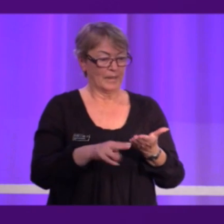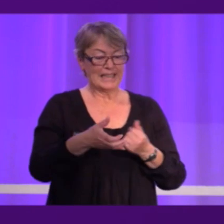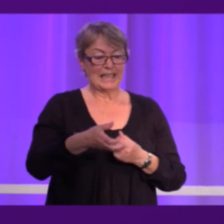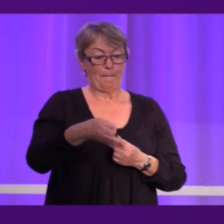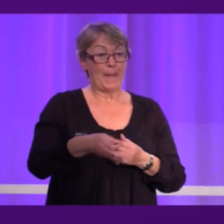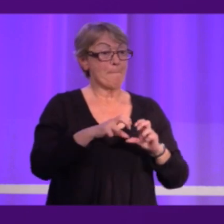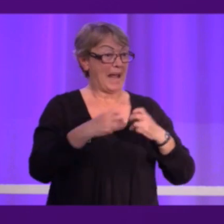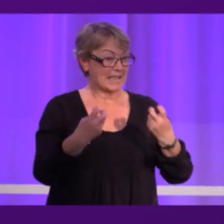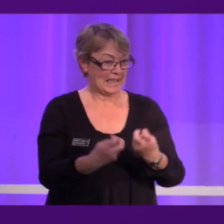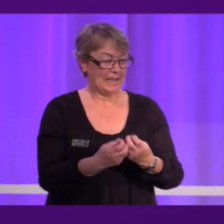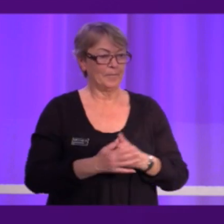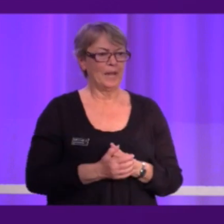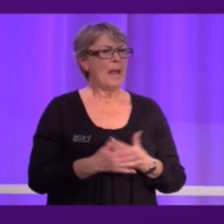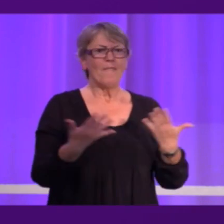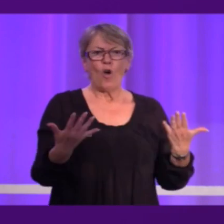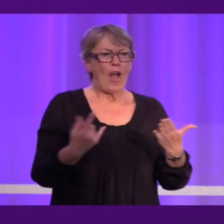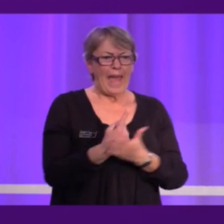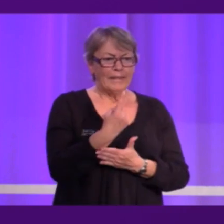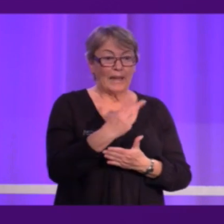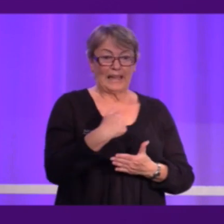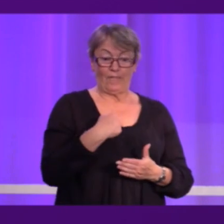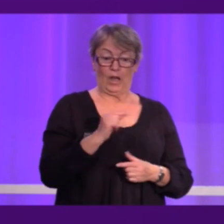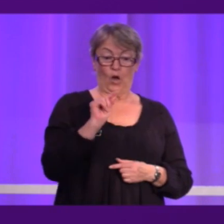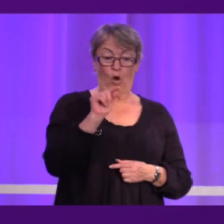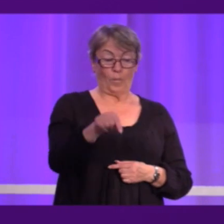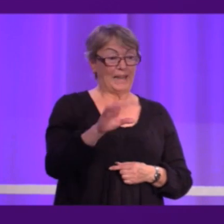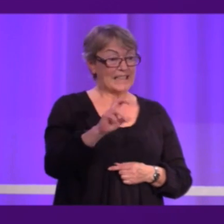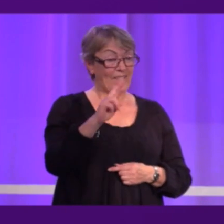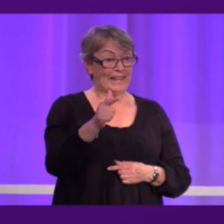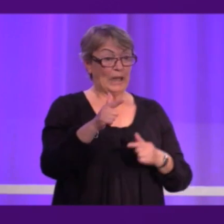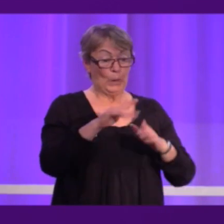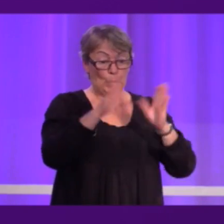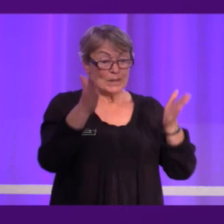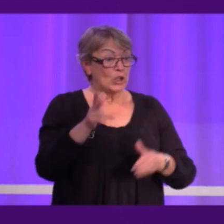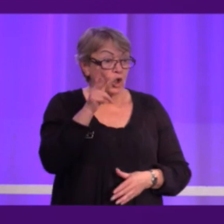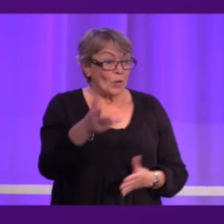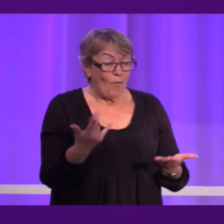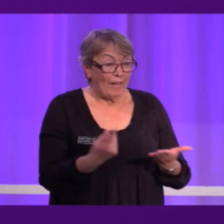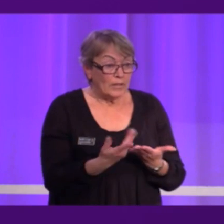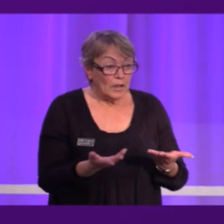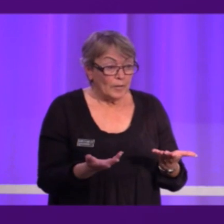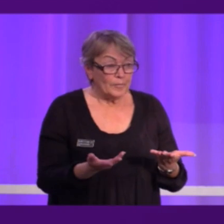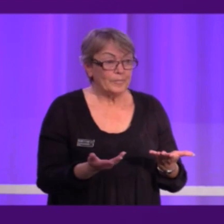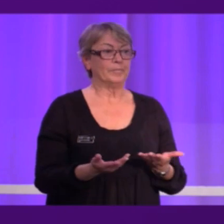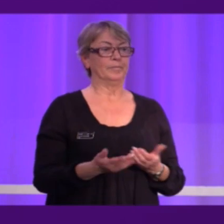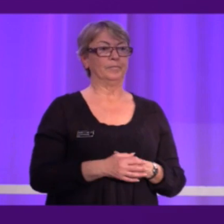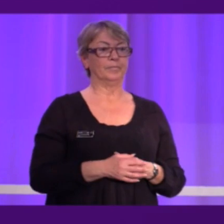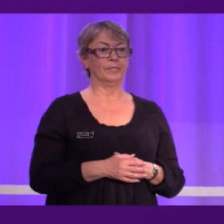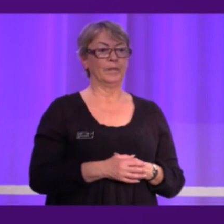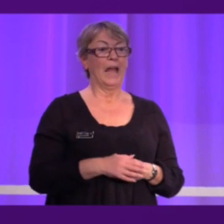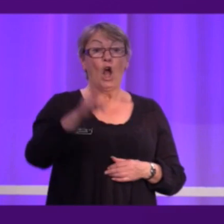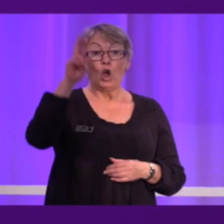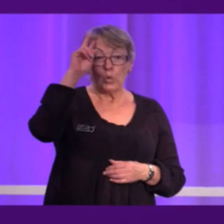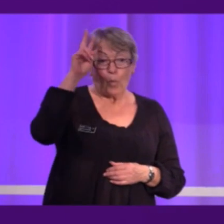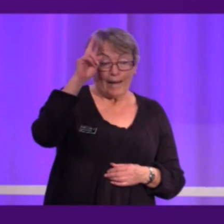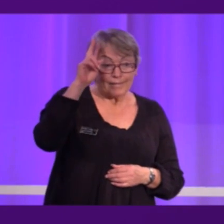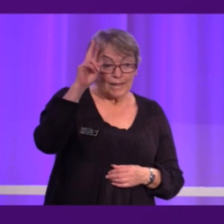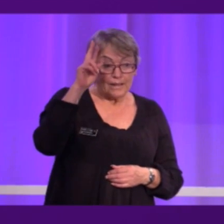CP-magasinet. Men vad hände då när vi kom till SVT-huset i Göteborg? Ja,